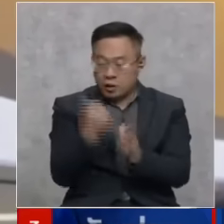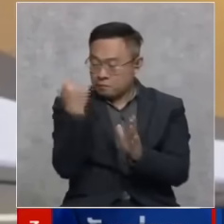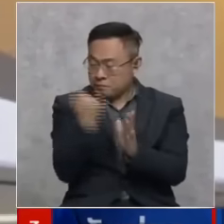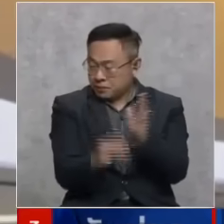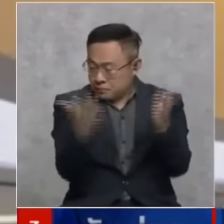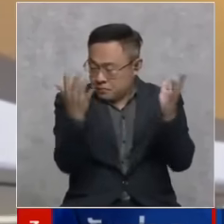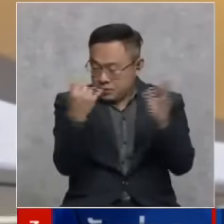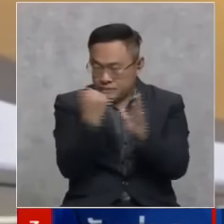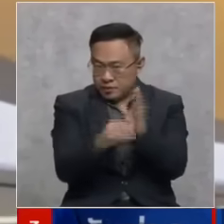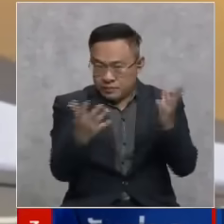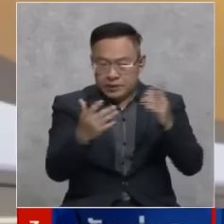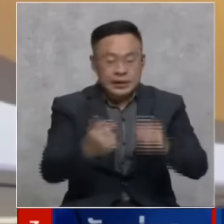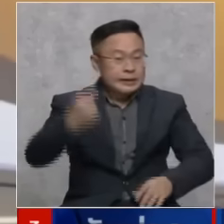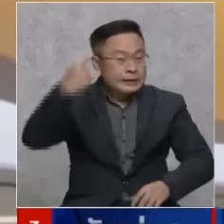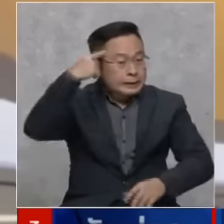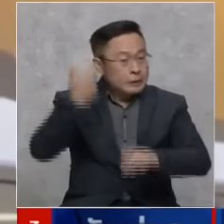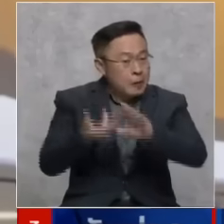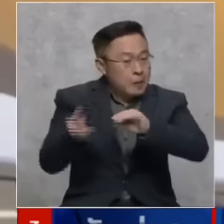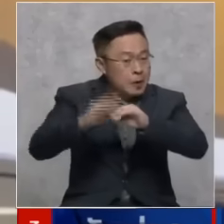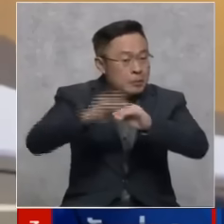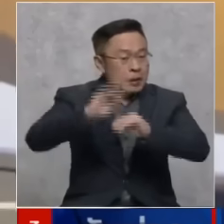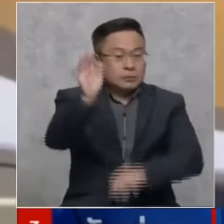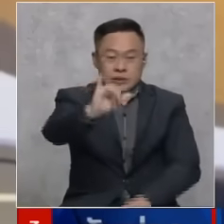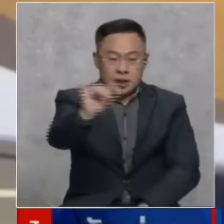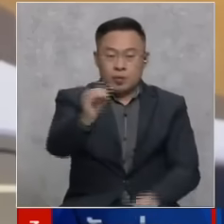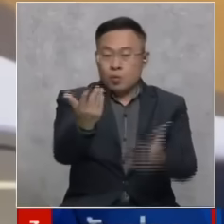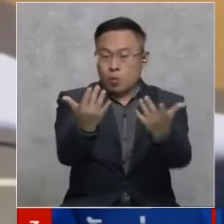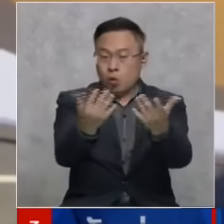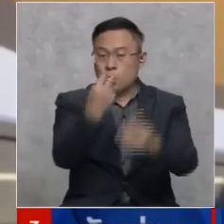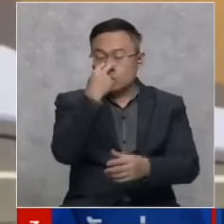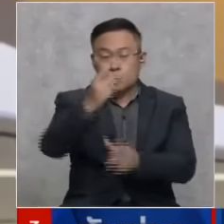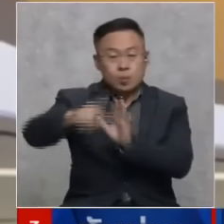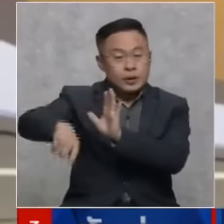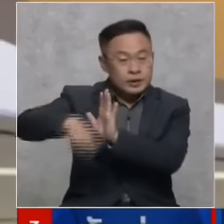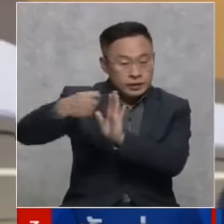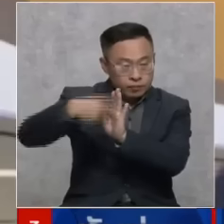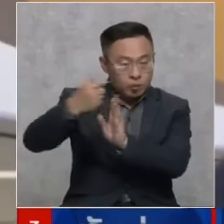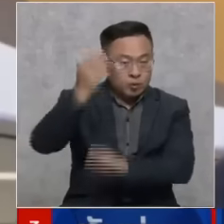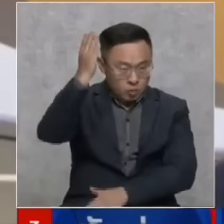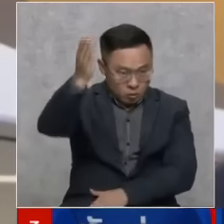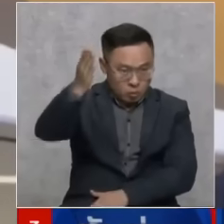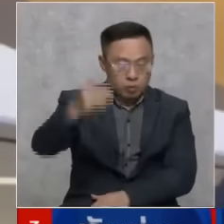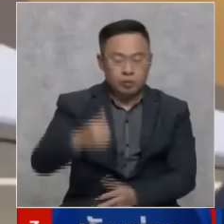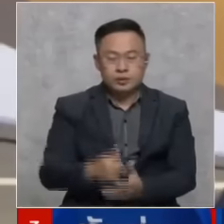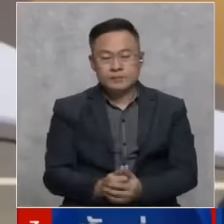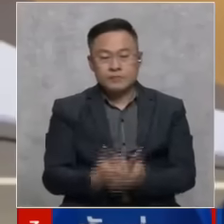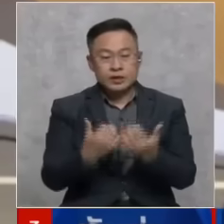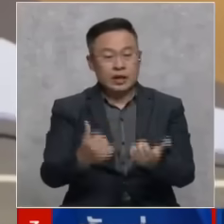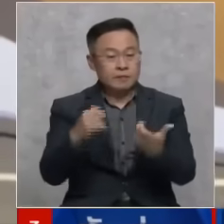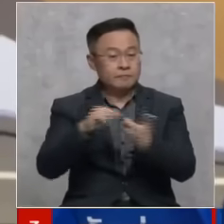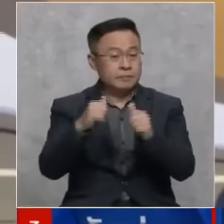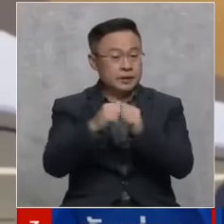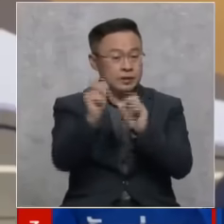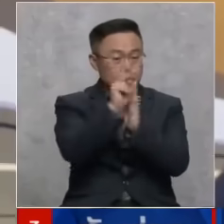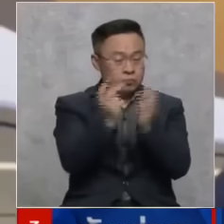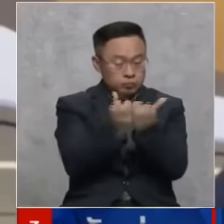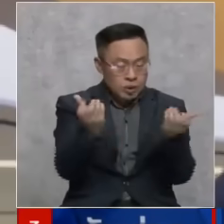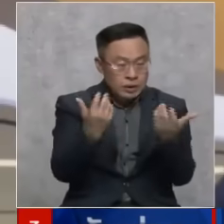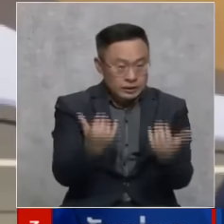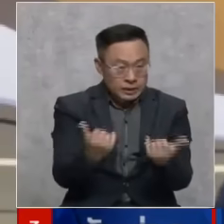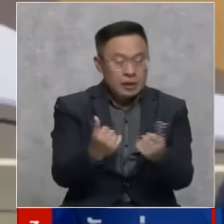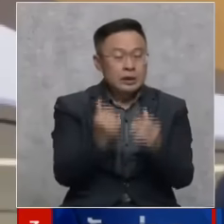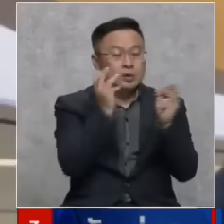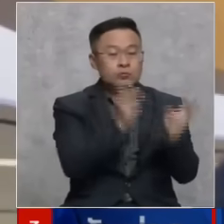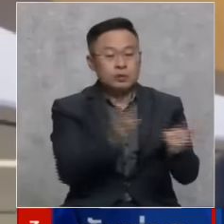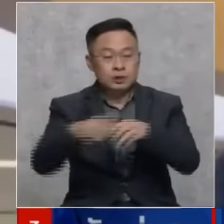คะขออย่าเพิ่งอนุมานกันไปไกลรอฟังเหตุผลความจำเป็นก่อนในเมื่อสภาวะมันเป็นแบบนี้ก็เลือกที่จะบริหารจั